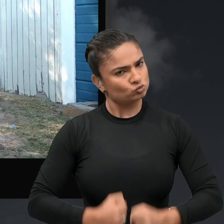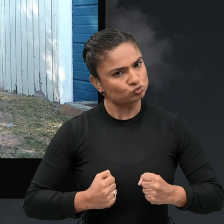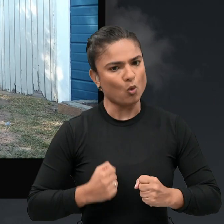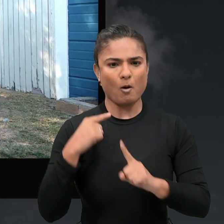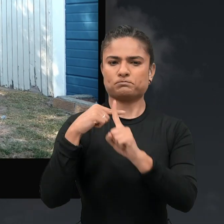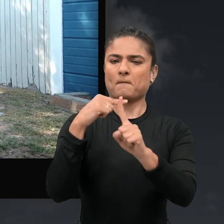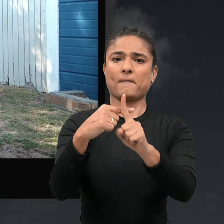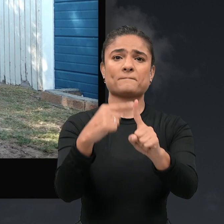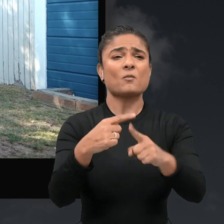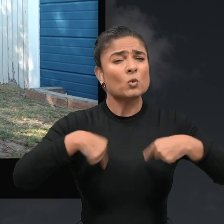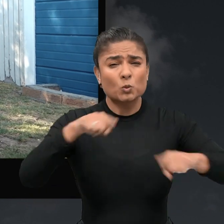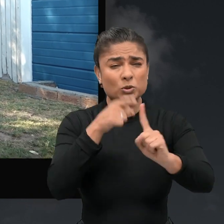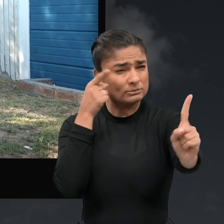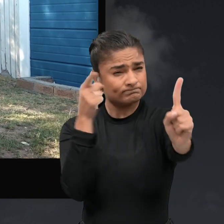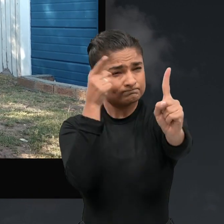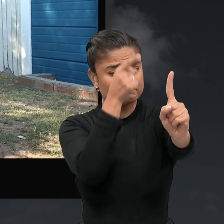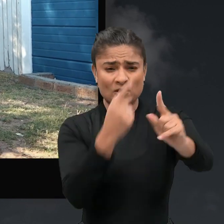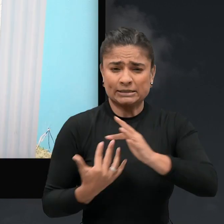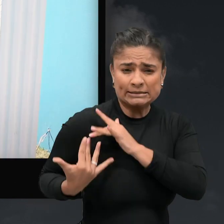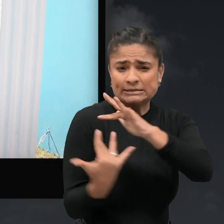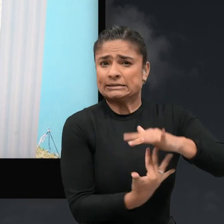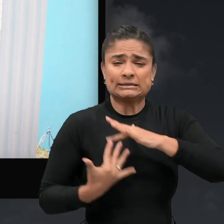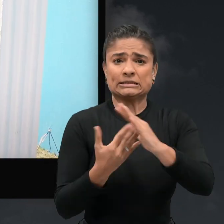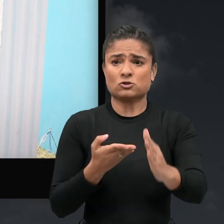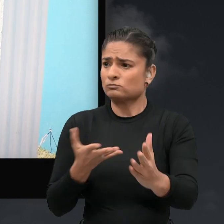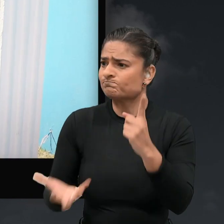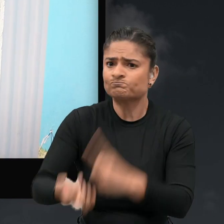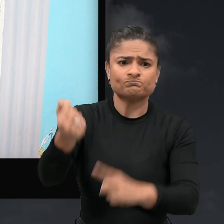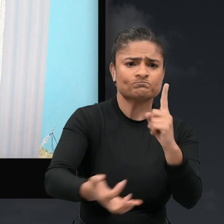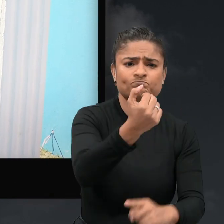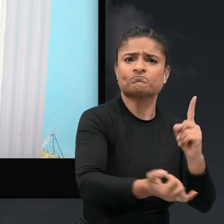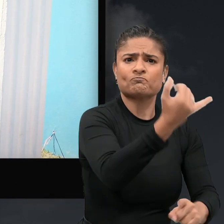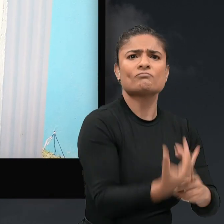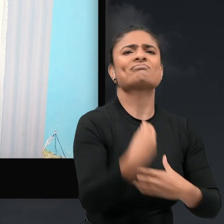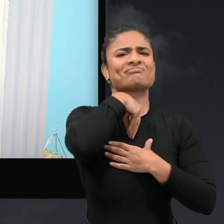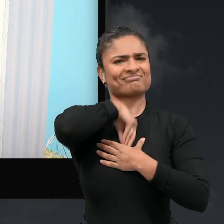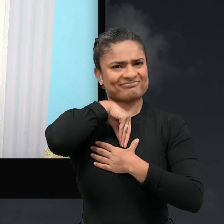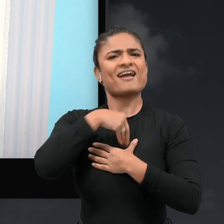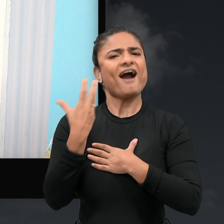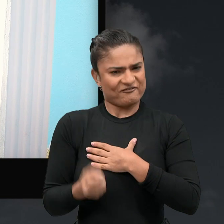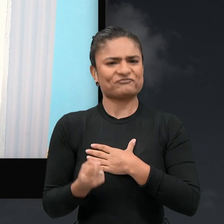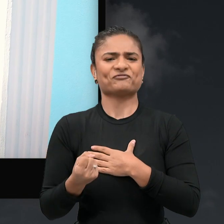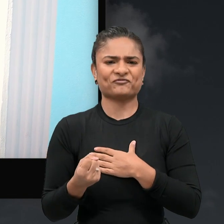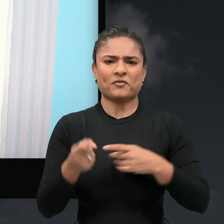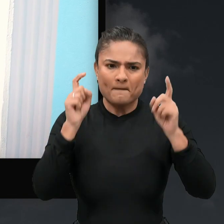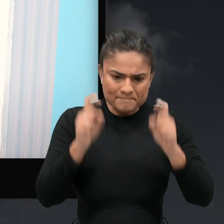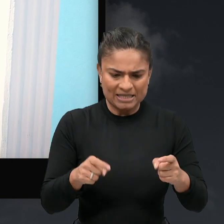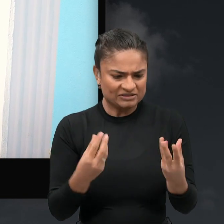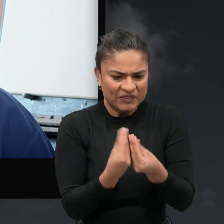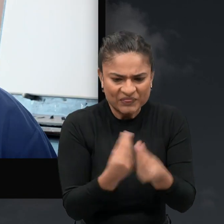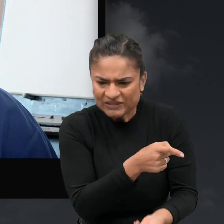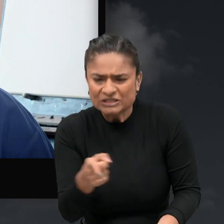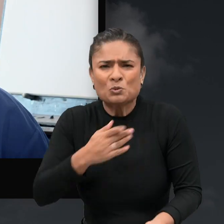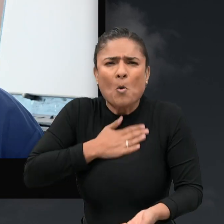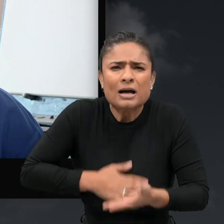aan met die lewe. Ons is ook toegewyd, ons het ook die ambisie, ons het ook dryfkrag, ons het